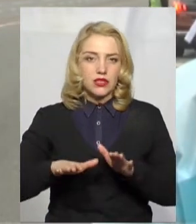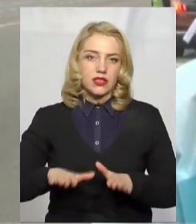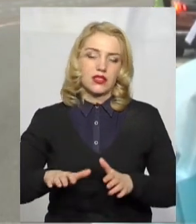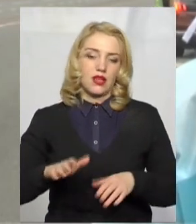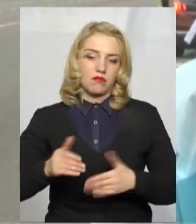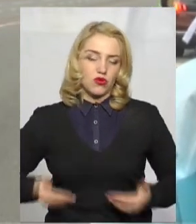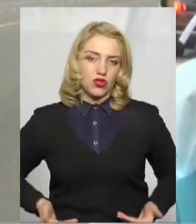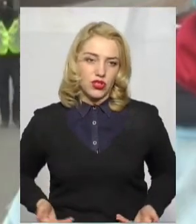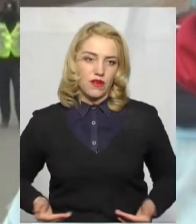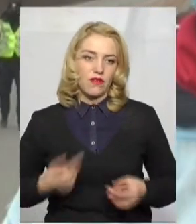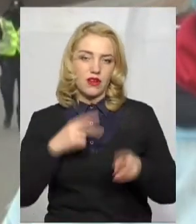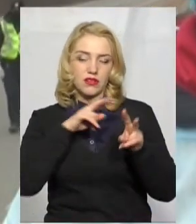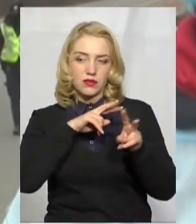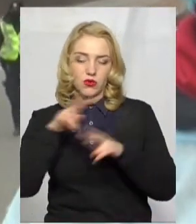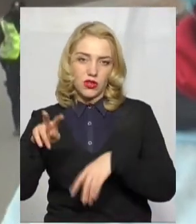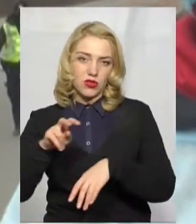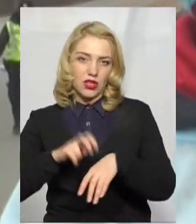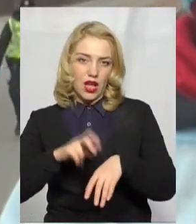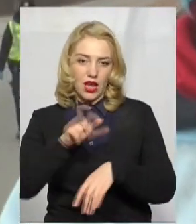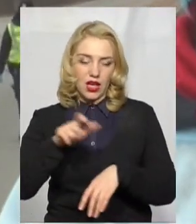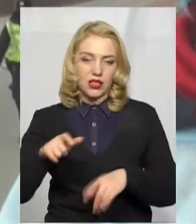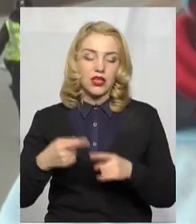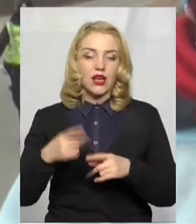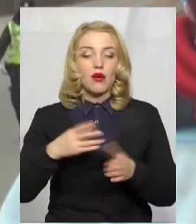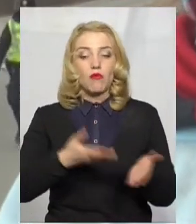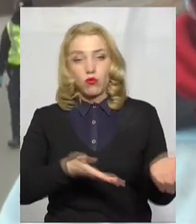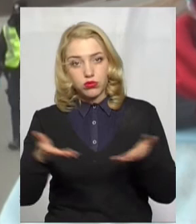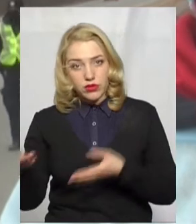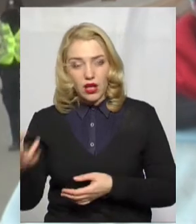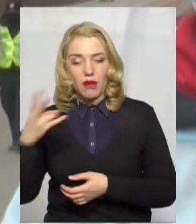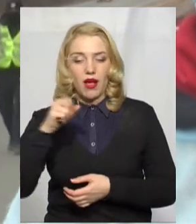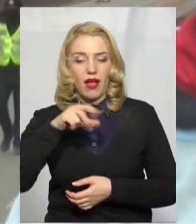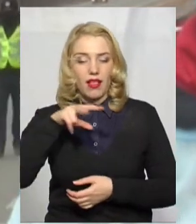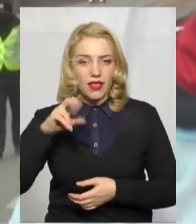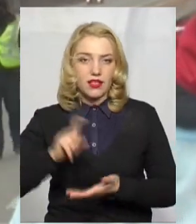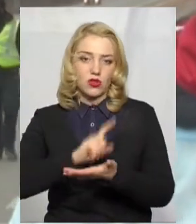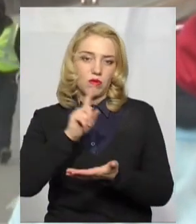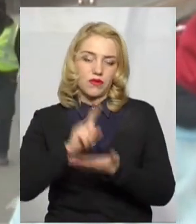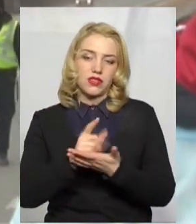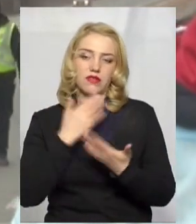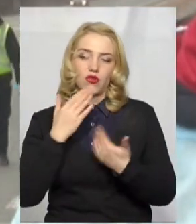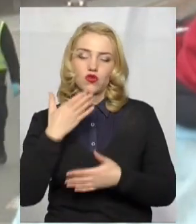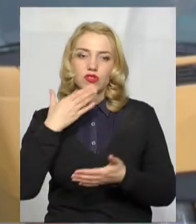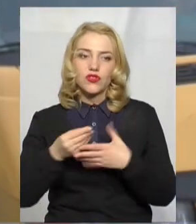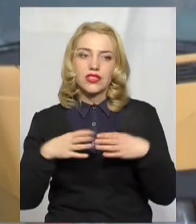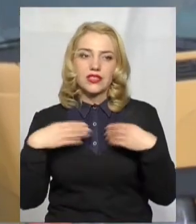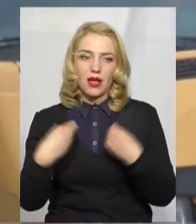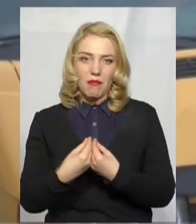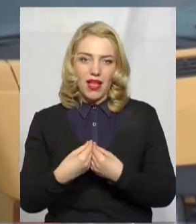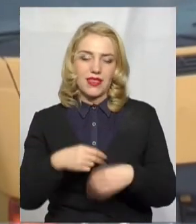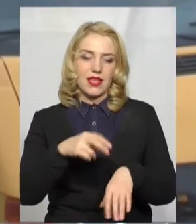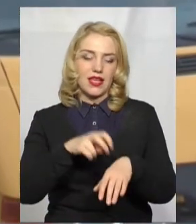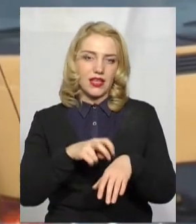спостерігають сімейні лікарі. Пропускаємо, але вони зобов'язані звернутися до свого сімейного лікаря і на самоізоляцію. На